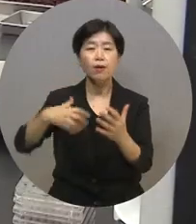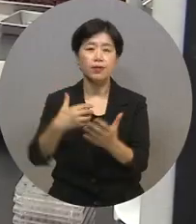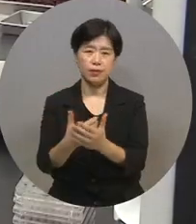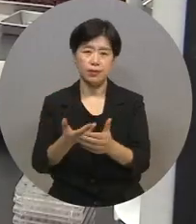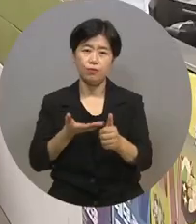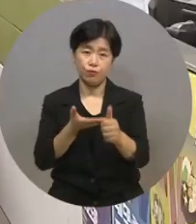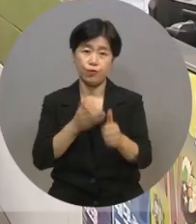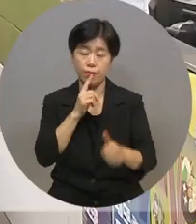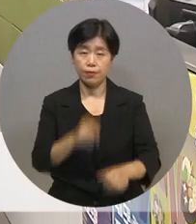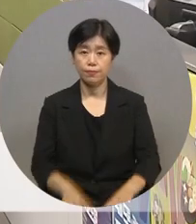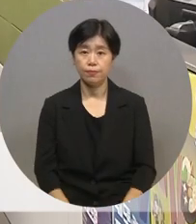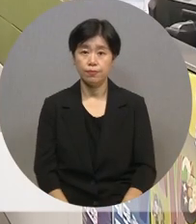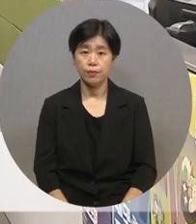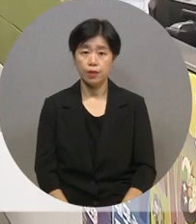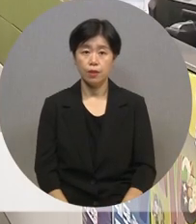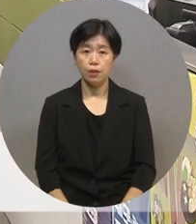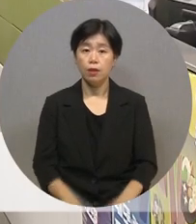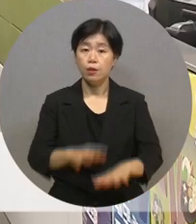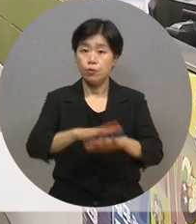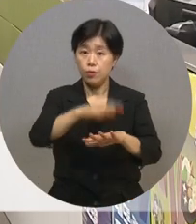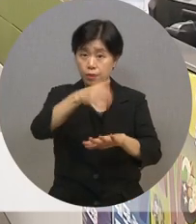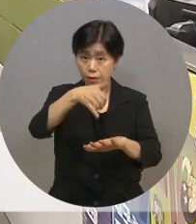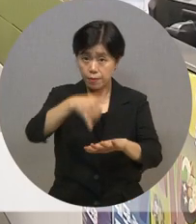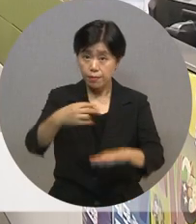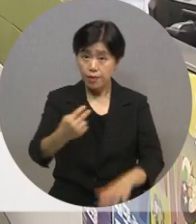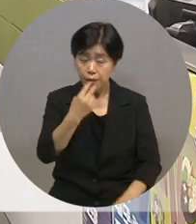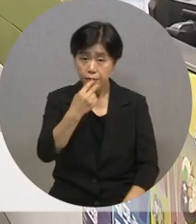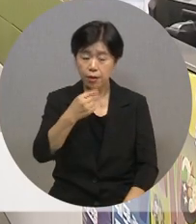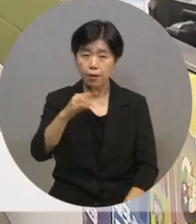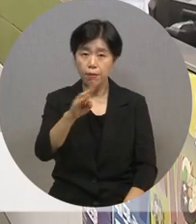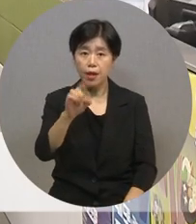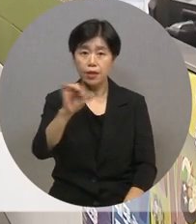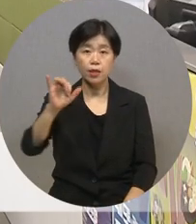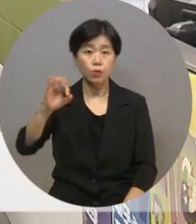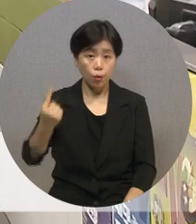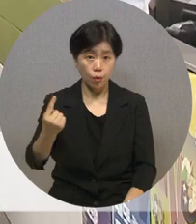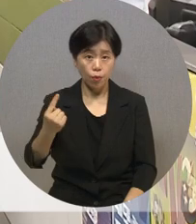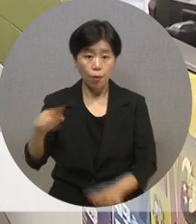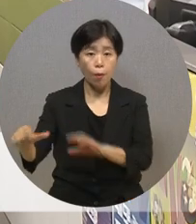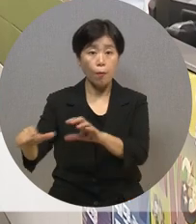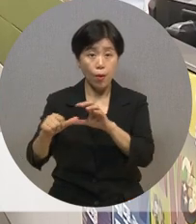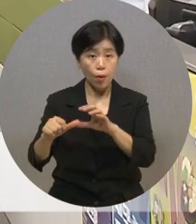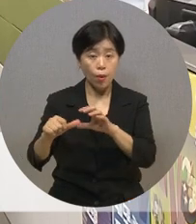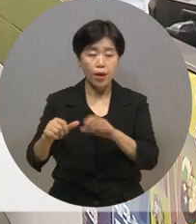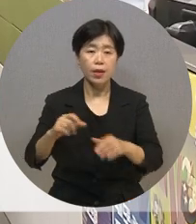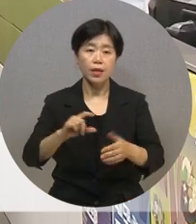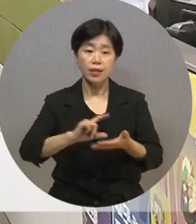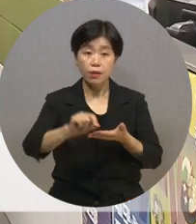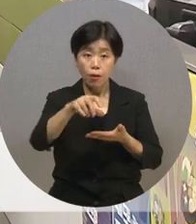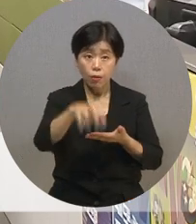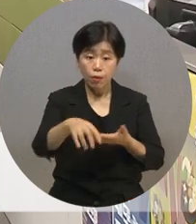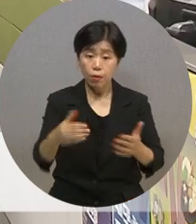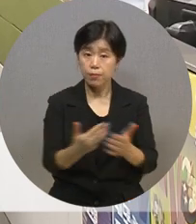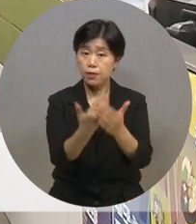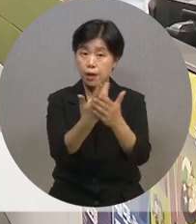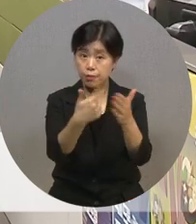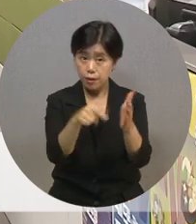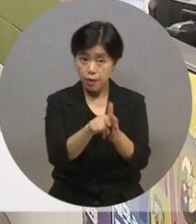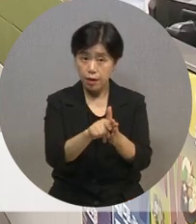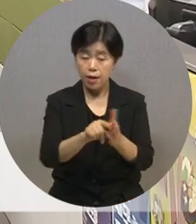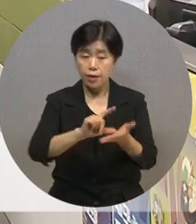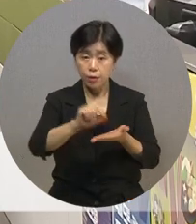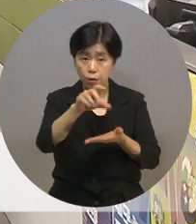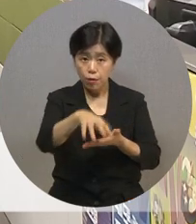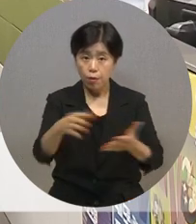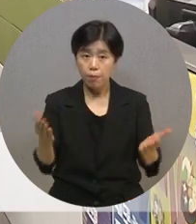계획입니다. 농생명 바이오 기술 기반의 지역 경제 성장 모델을 발굴해서 지역 맞춤형 인력